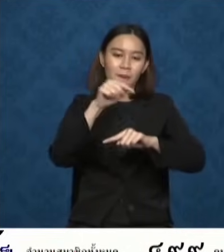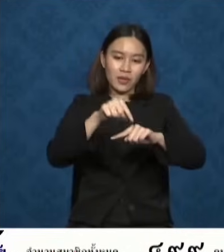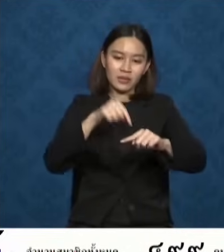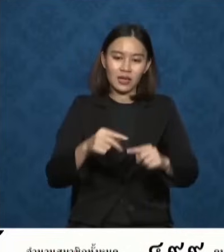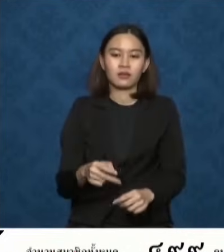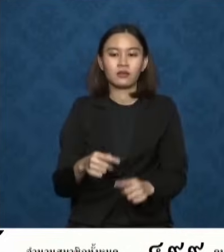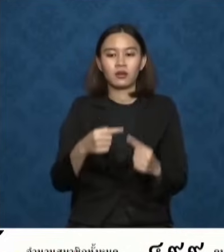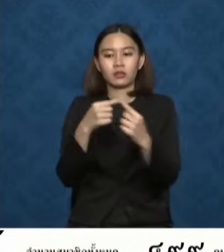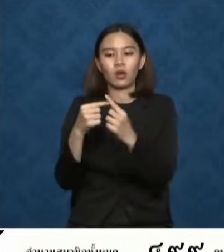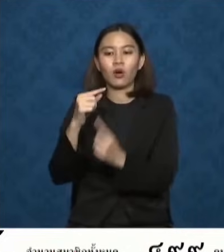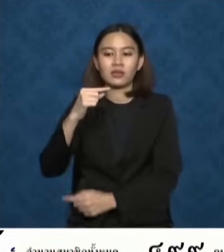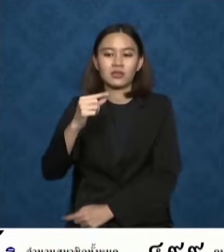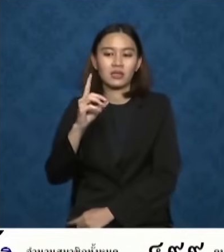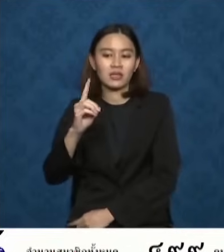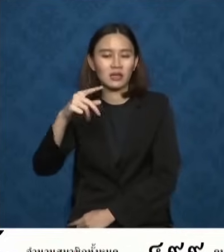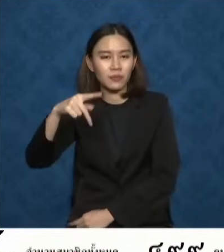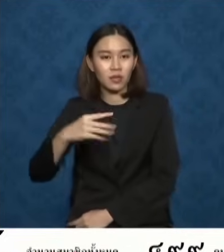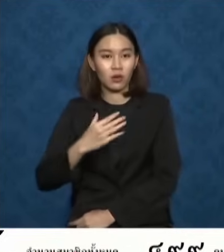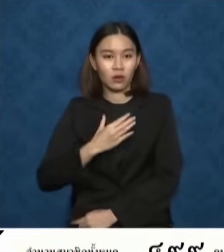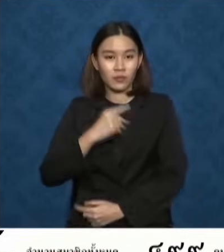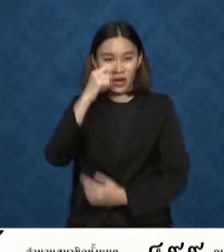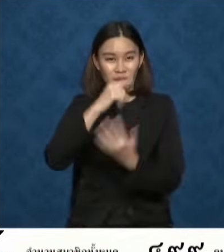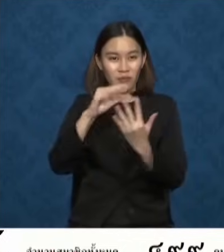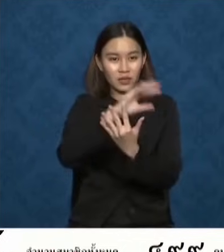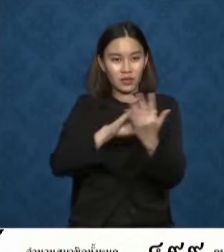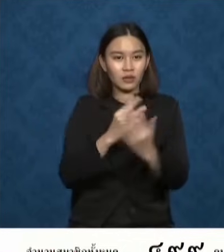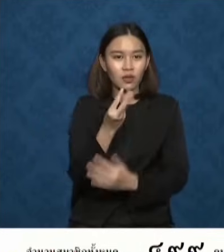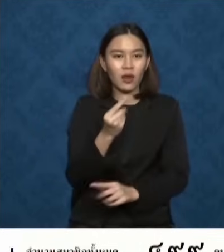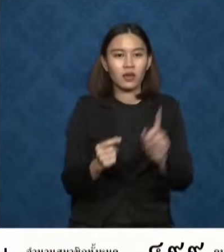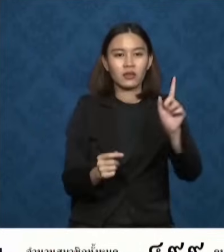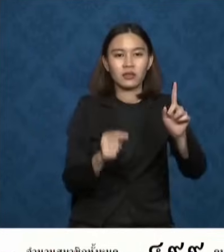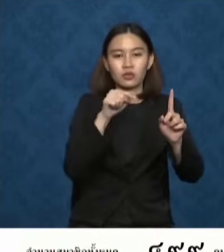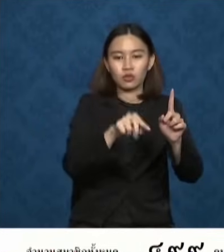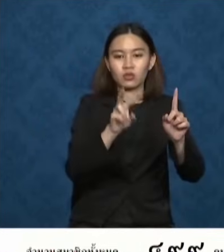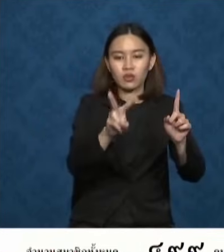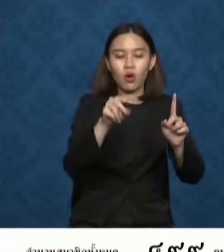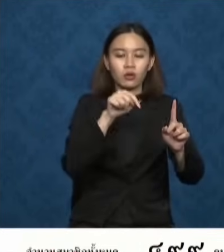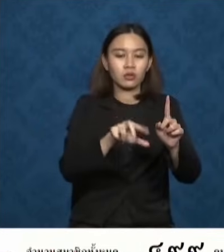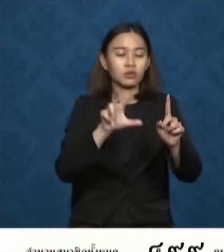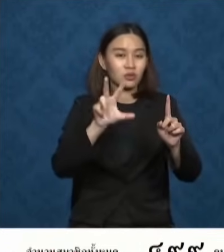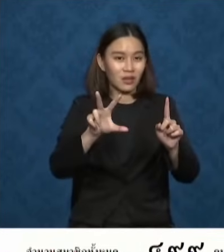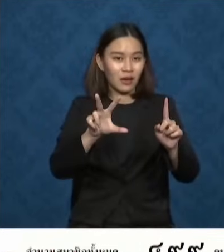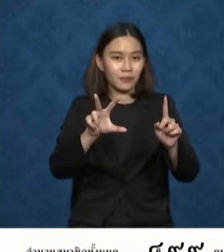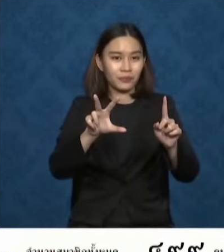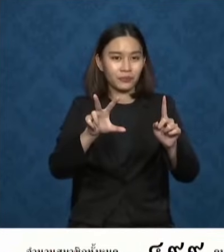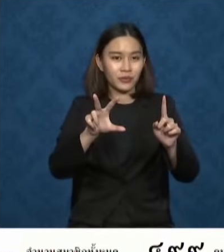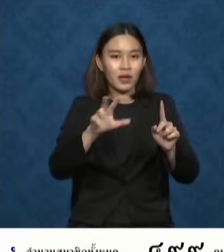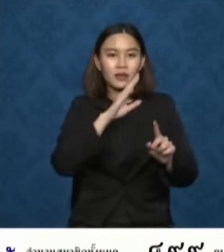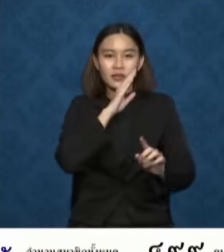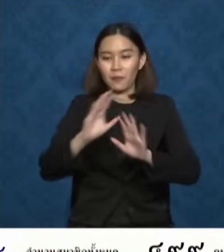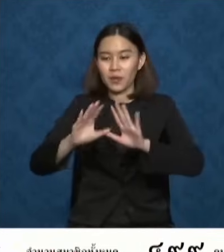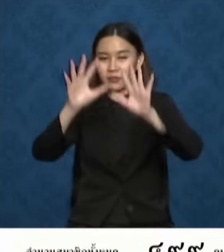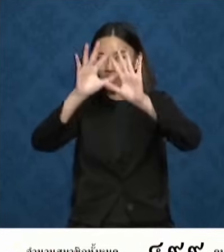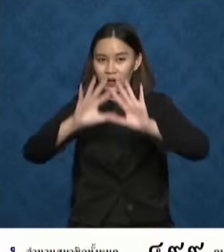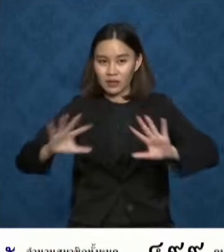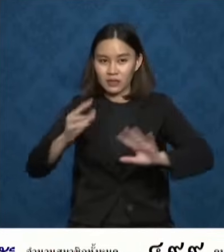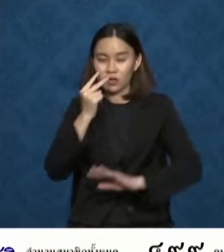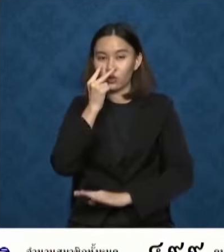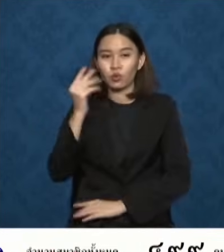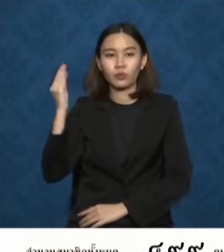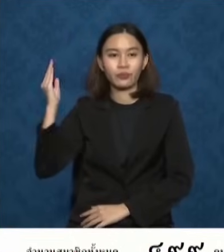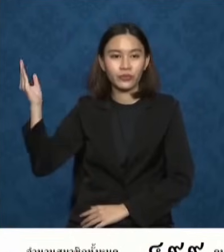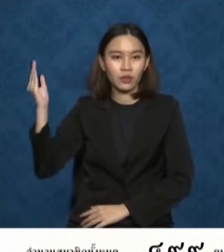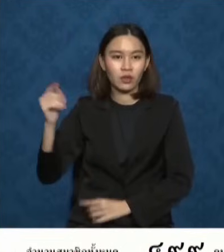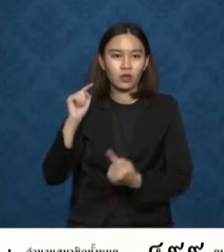GDP ของเราเท่าไหร่รู้ไหมครับของเรา 1.2 1.3 ถ้าเทียบในอาเซียนด้วยกันท่านดูครับ